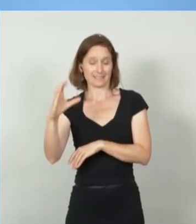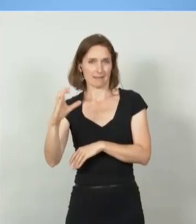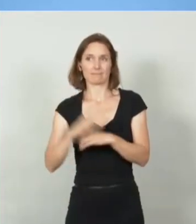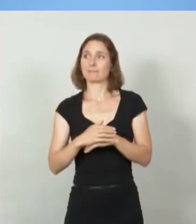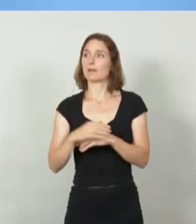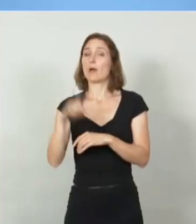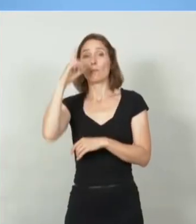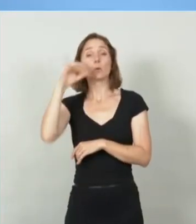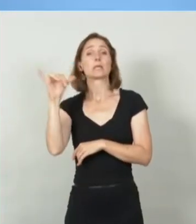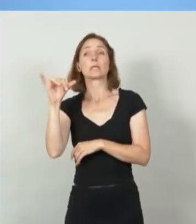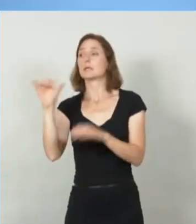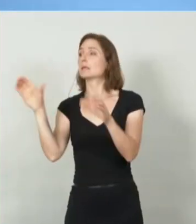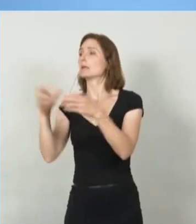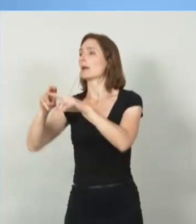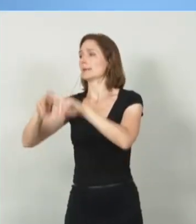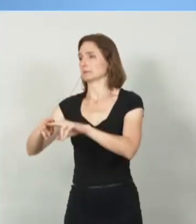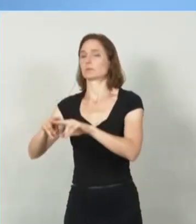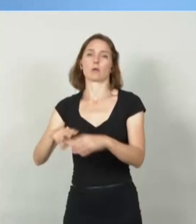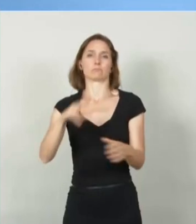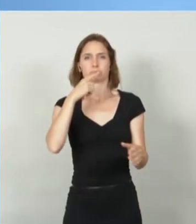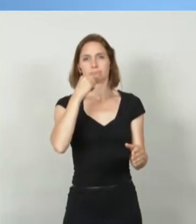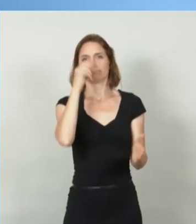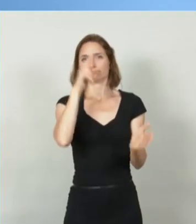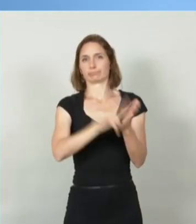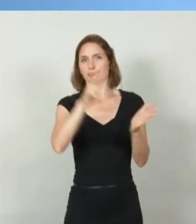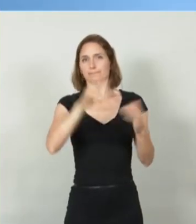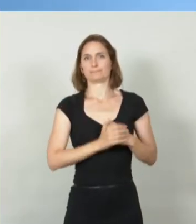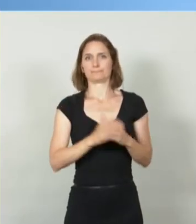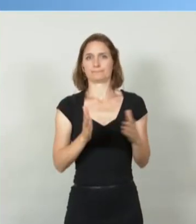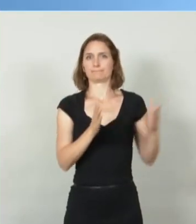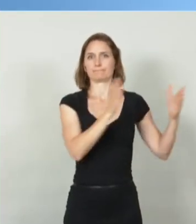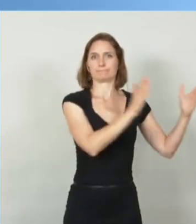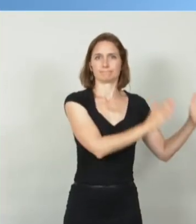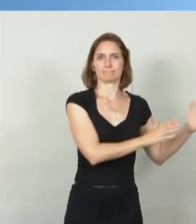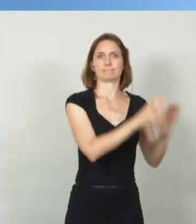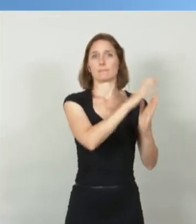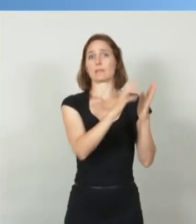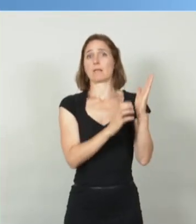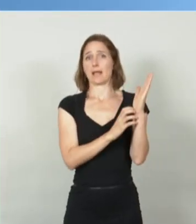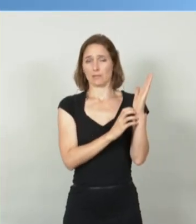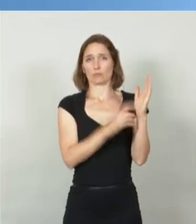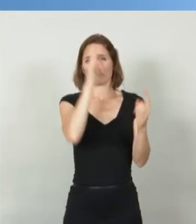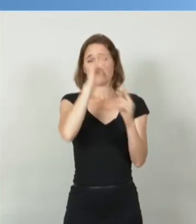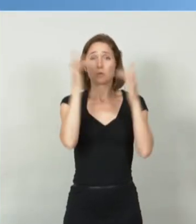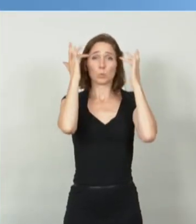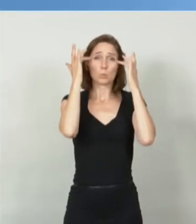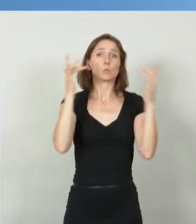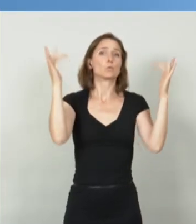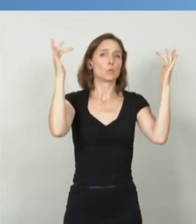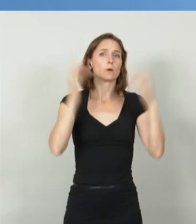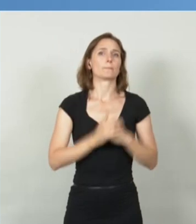groupes délibérations adoptés nous passons au délibération culturelle de